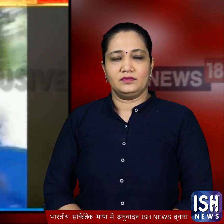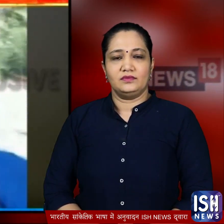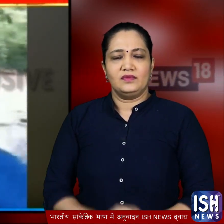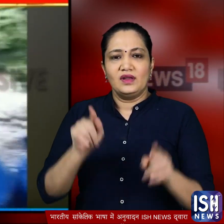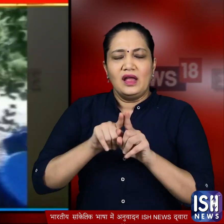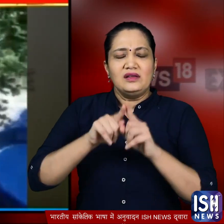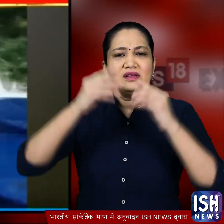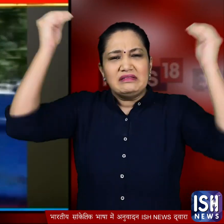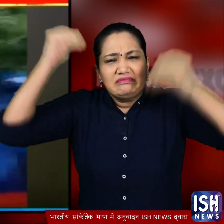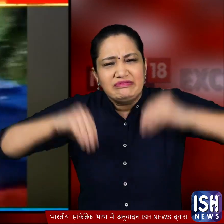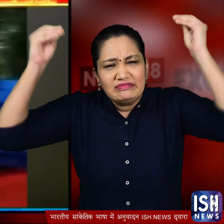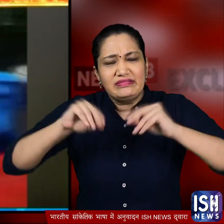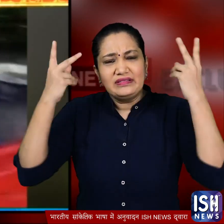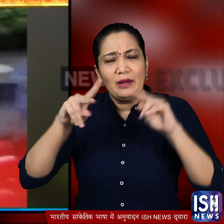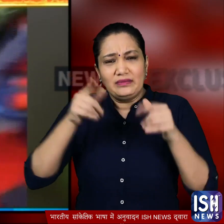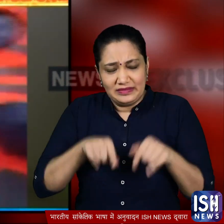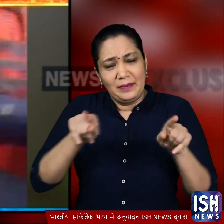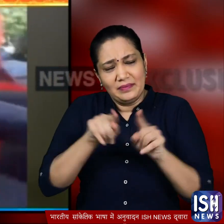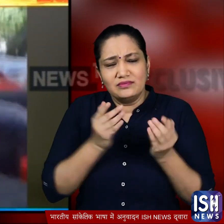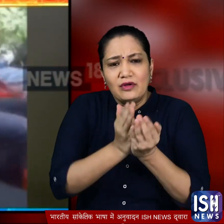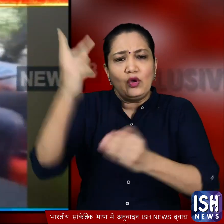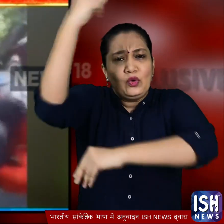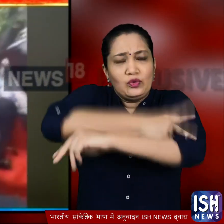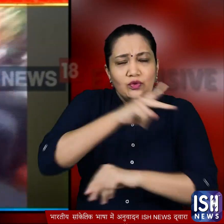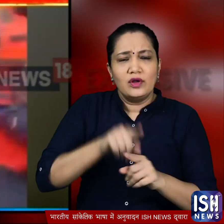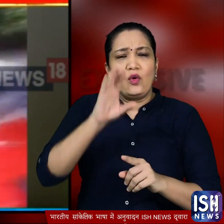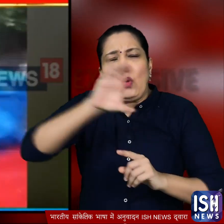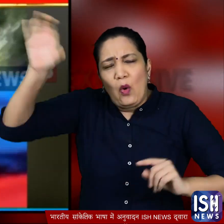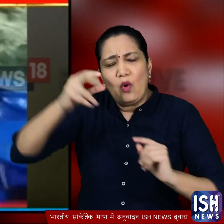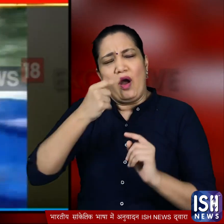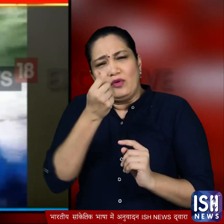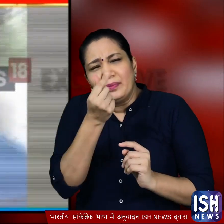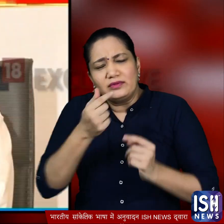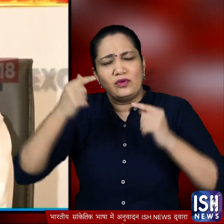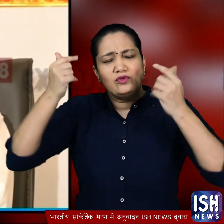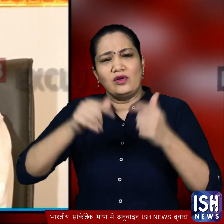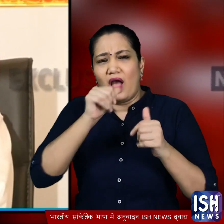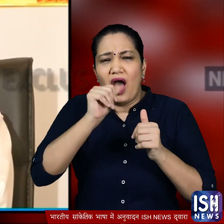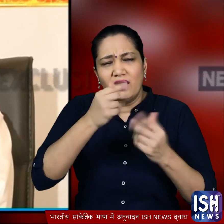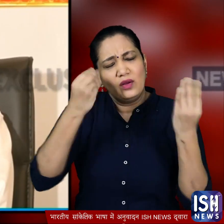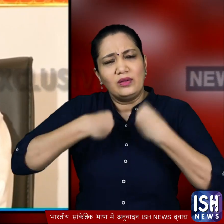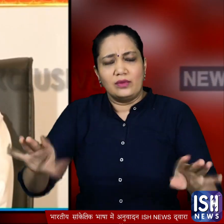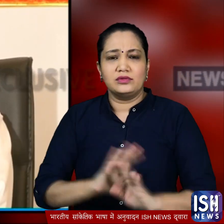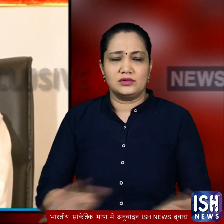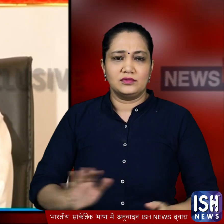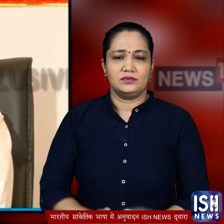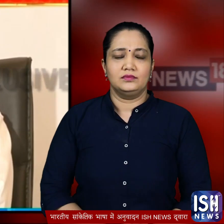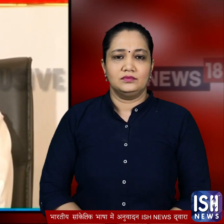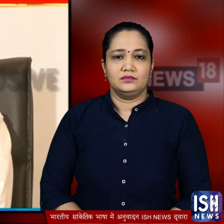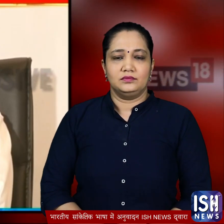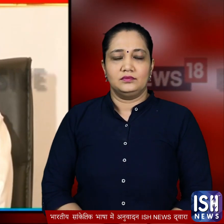बताया गया कि भारी बारिश के बीच चलाए गए अभियान में पिछले 2 दिनों के अंदर करोड़ों रुपए की शराब नष्ट की गई। जहां भी ऐसे निर्मित केंद्र